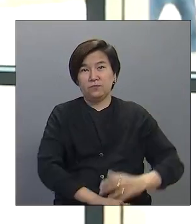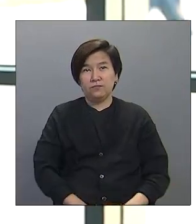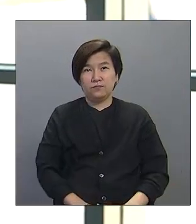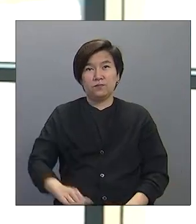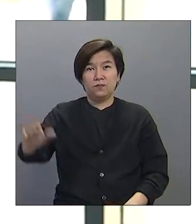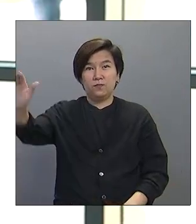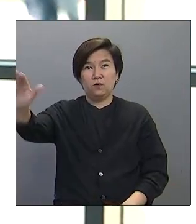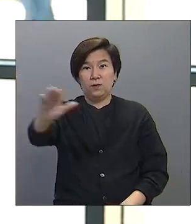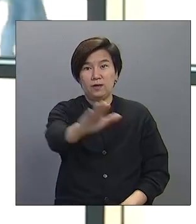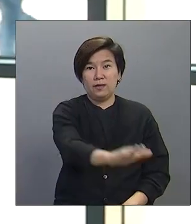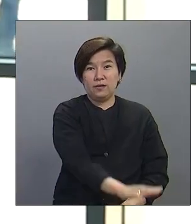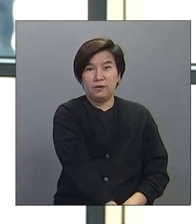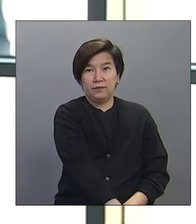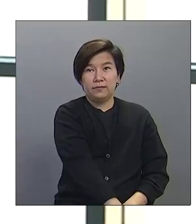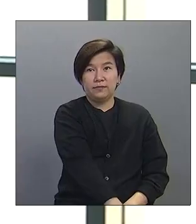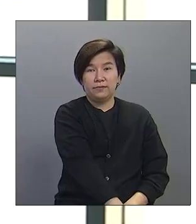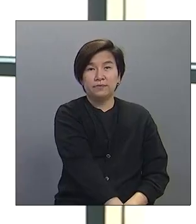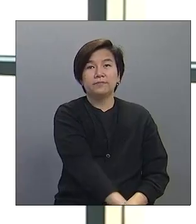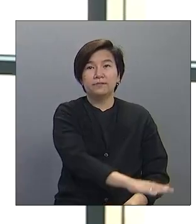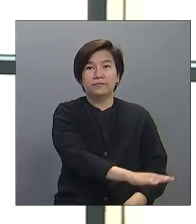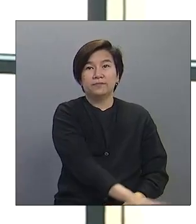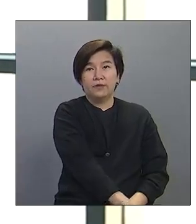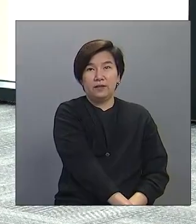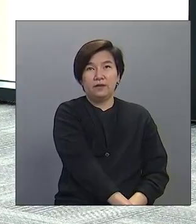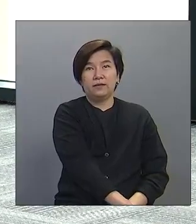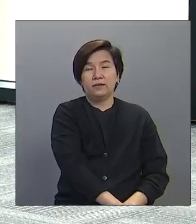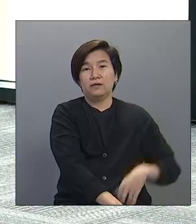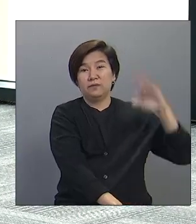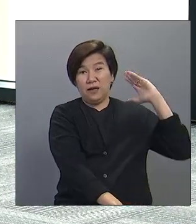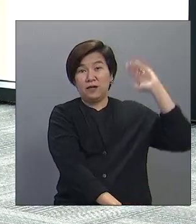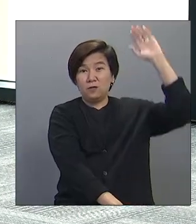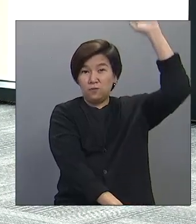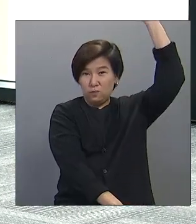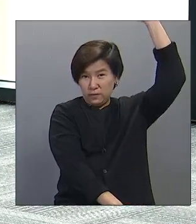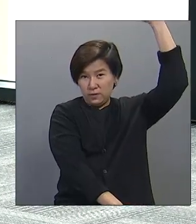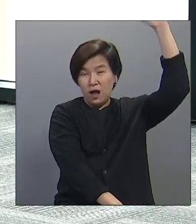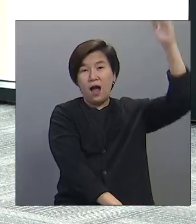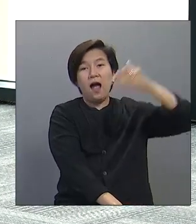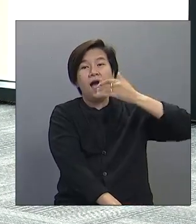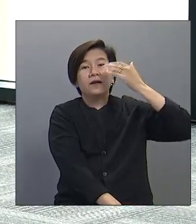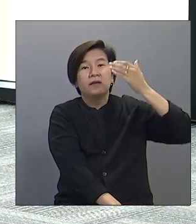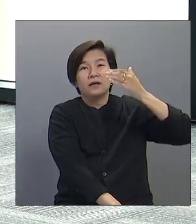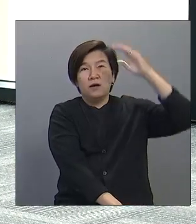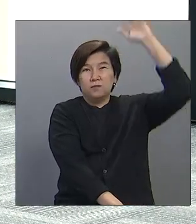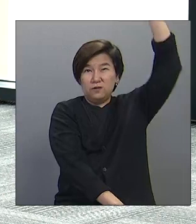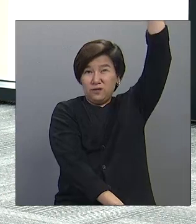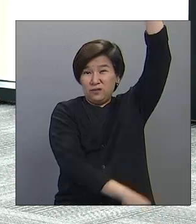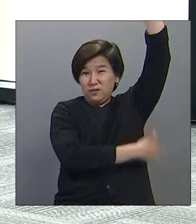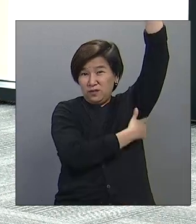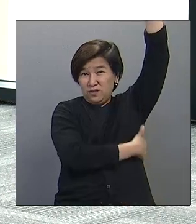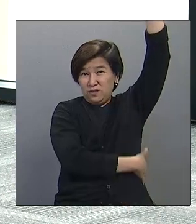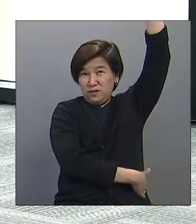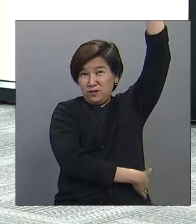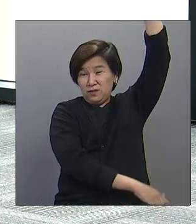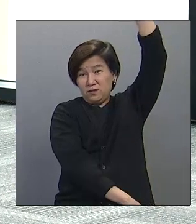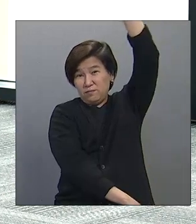าแปะไว้ที่ขาด้านซ้ายก่อนนะคะแล้วค่อยๆยกมือซ้ายขึ้นค่ะหายใจเข้าลำตัวยืดยาวหายใจออกนะ